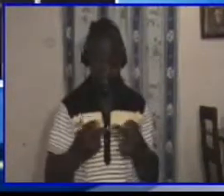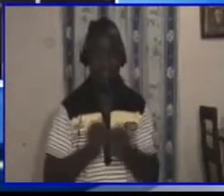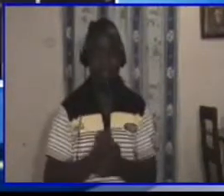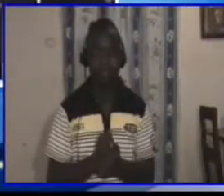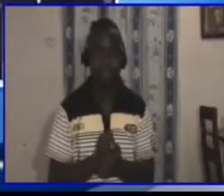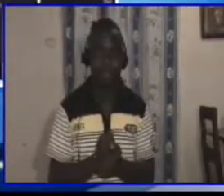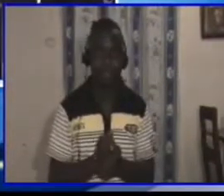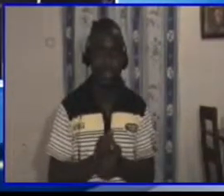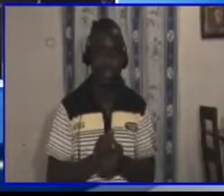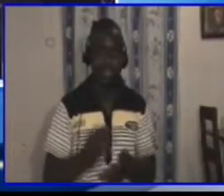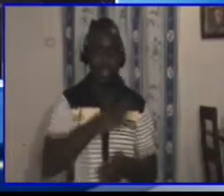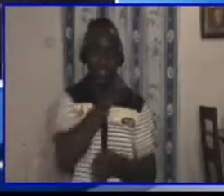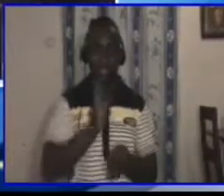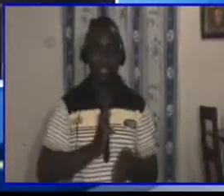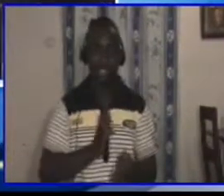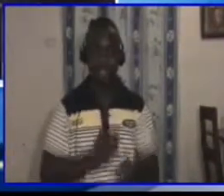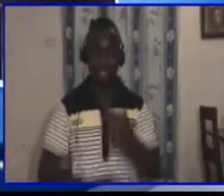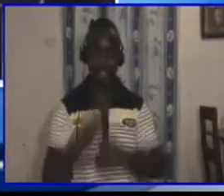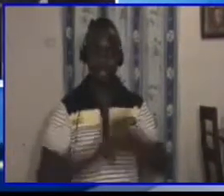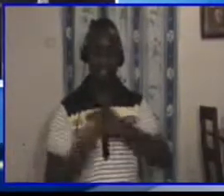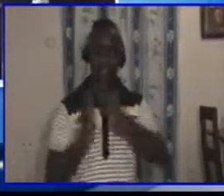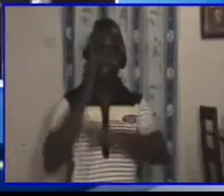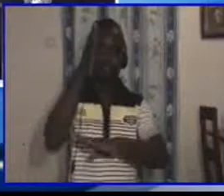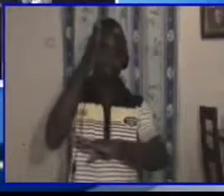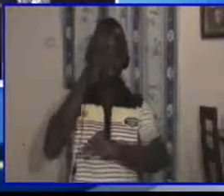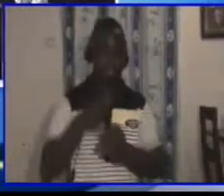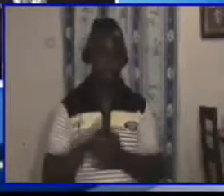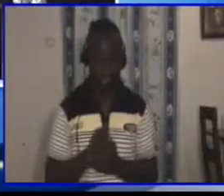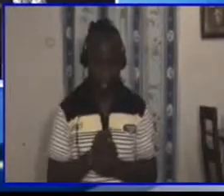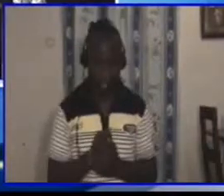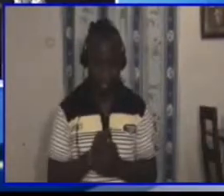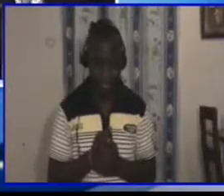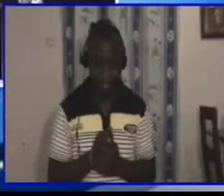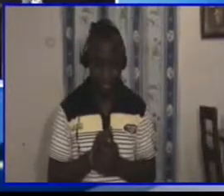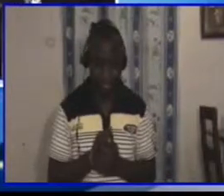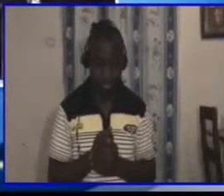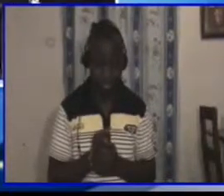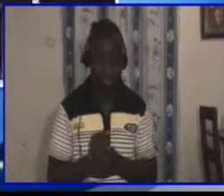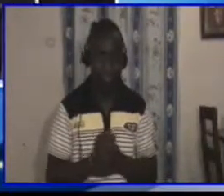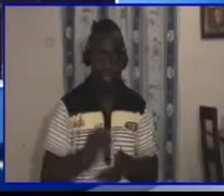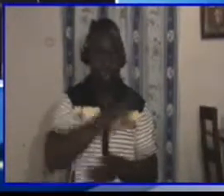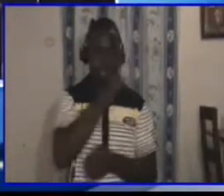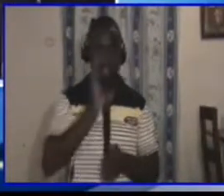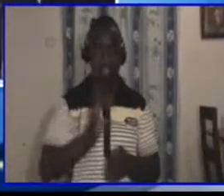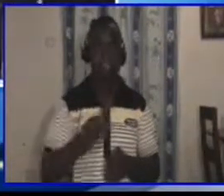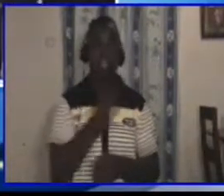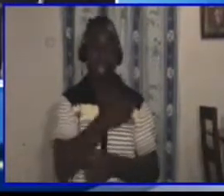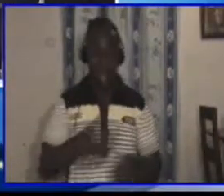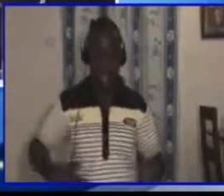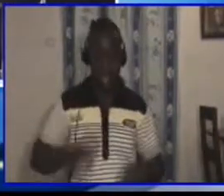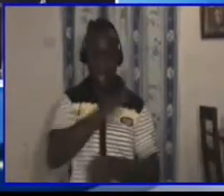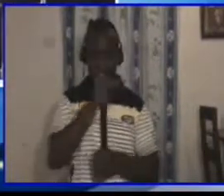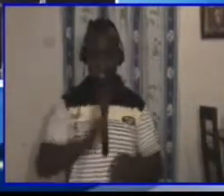capitolo 14 il nostro signore ha fatto la promessa